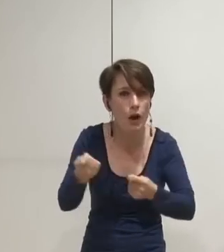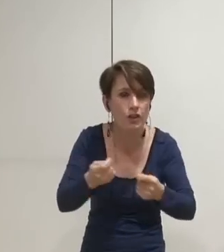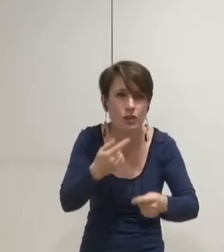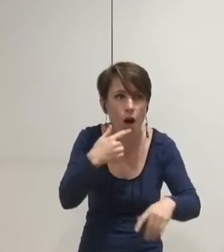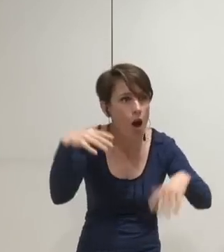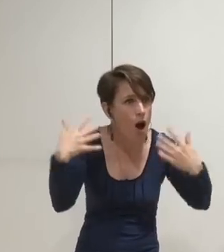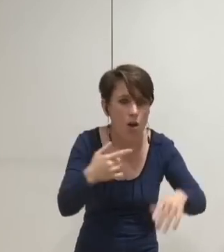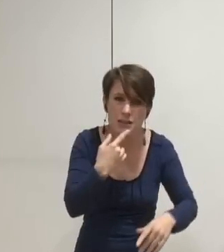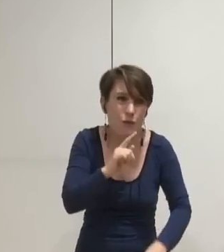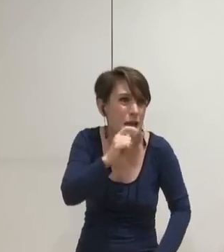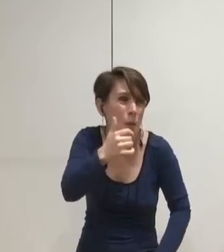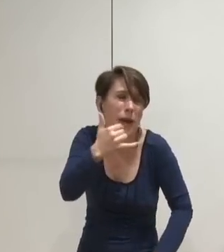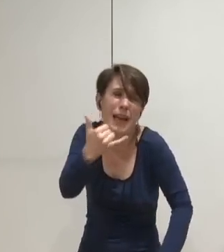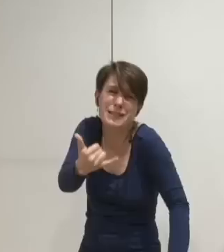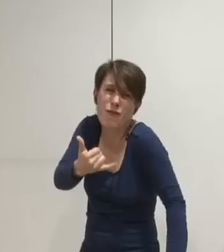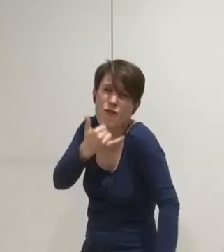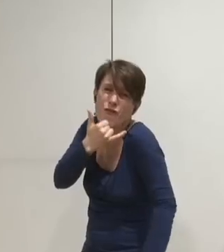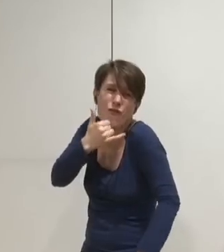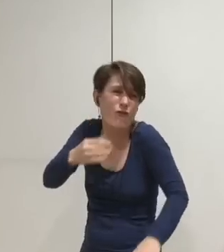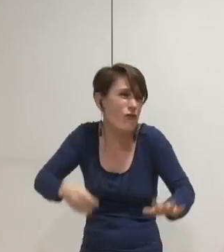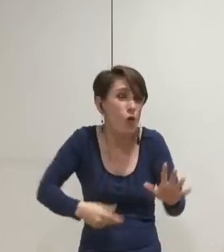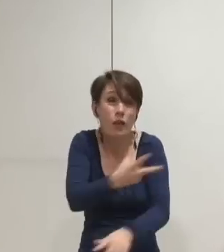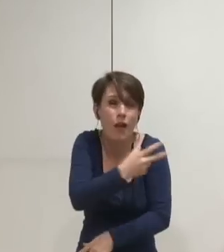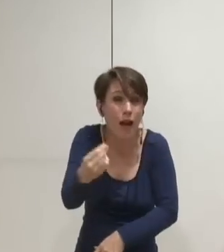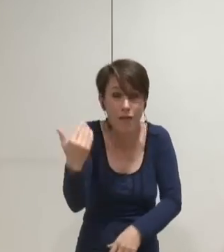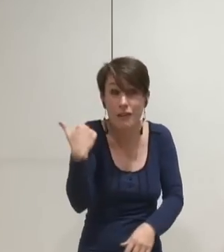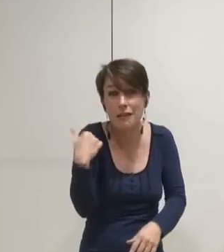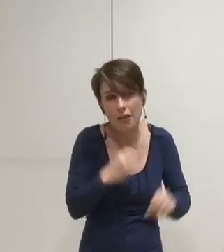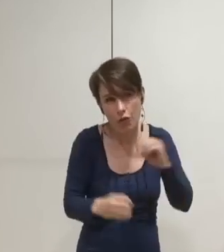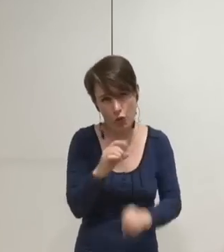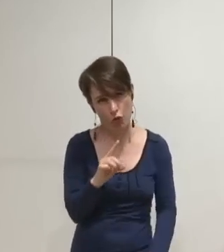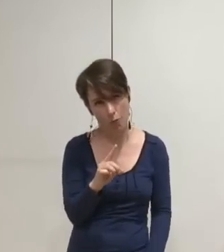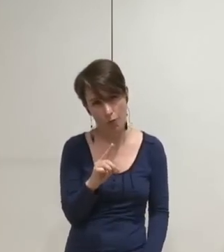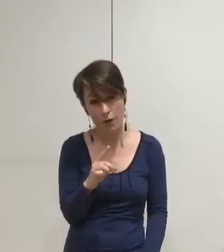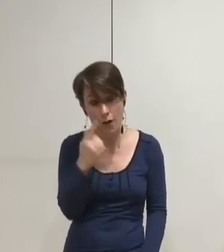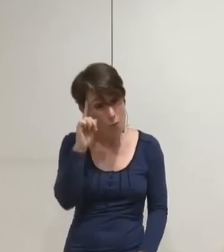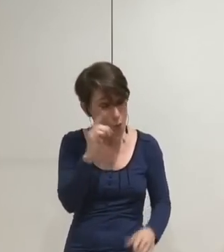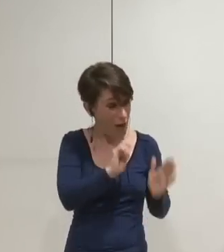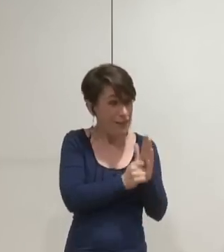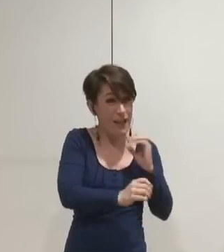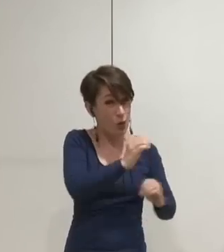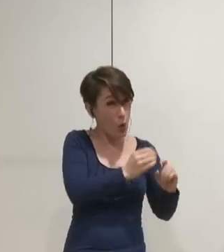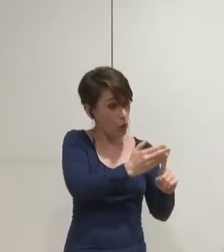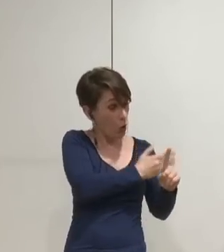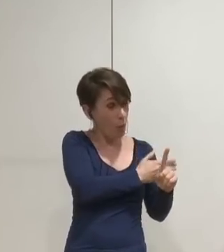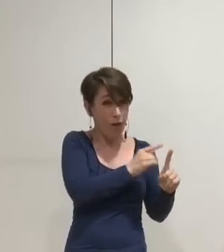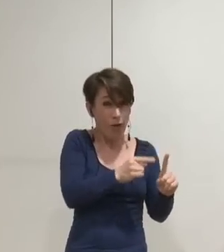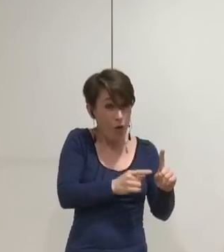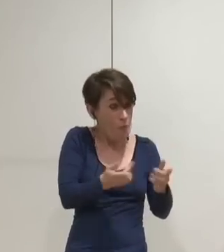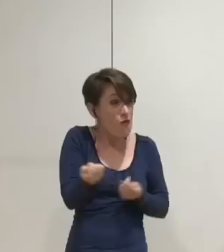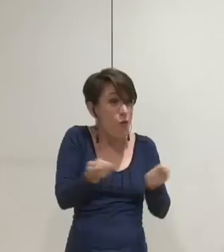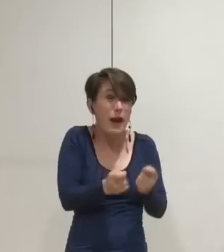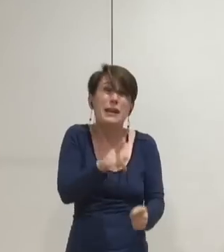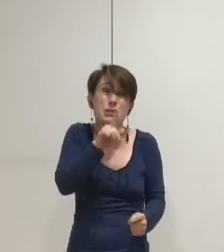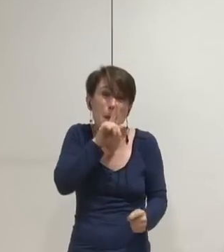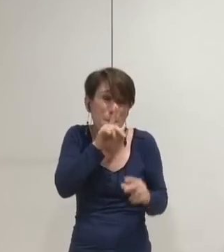cette régie qui au mois d'octobre n'apparaissait nulle part à aucun moment vous vous n'imaginiez vous n'en avvez